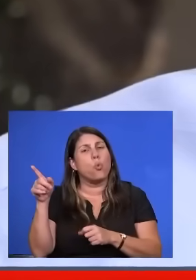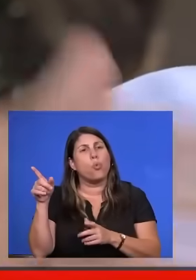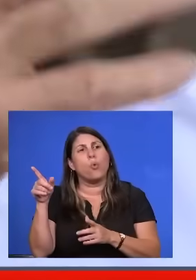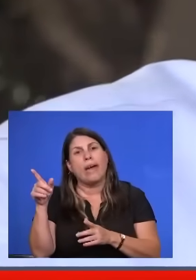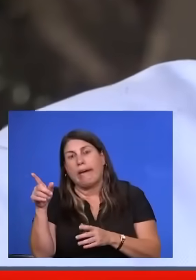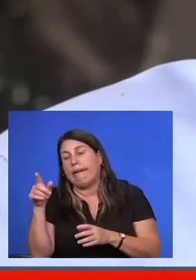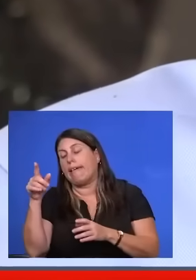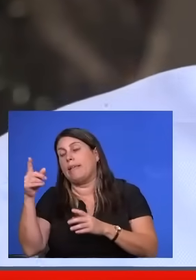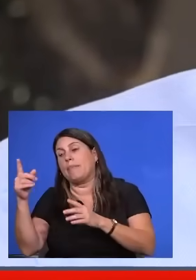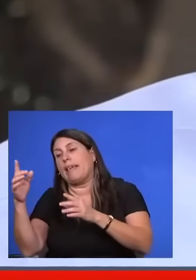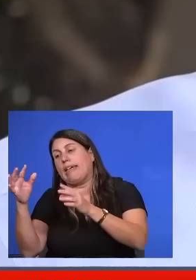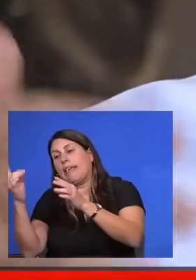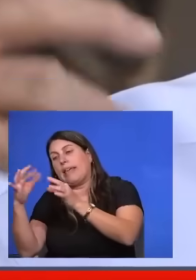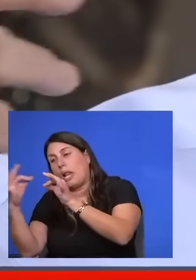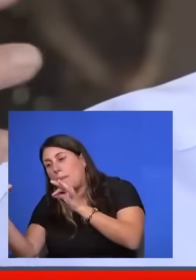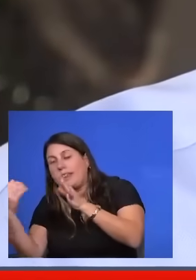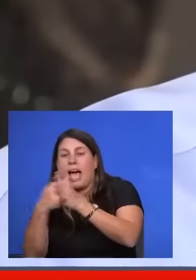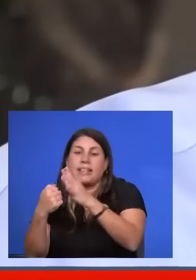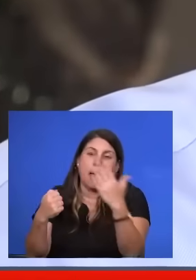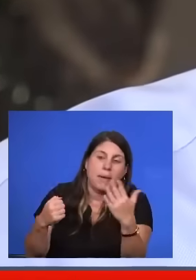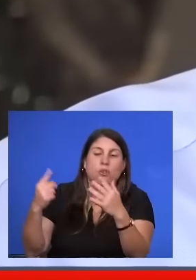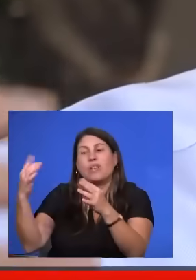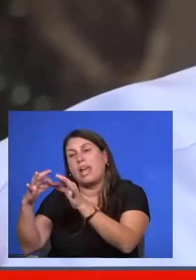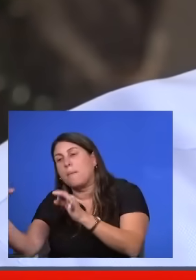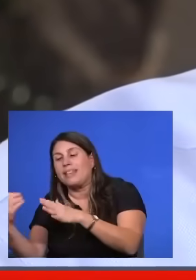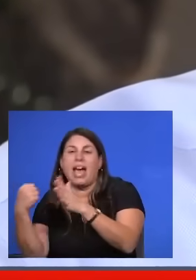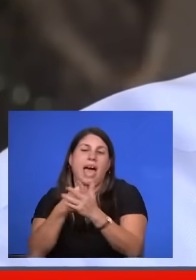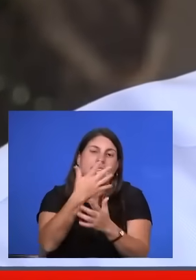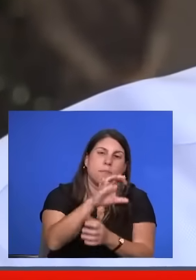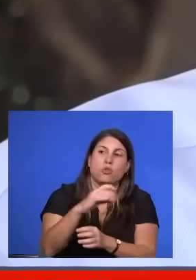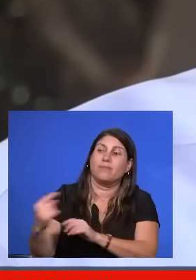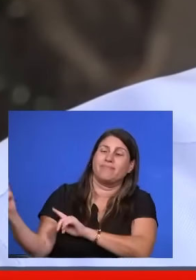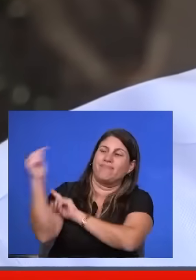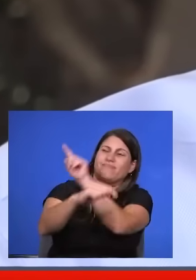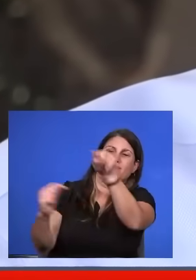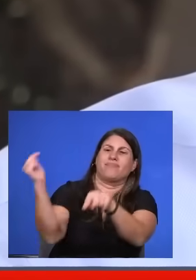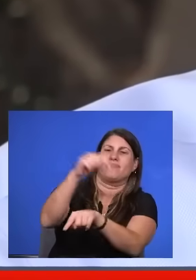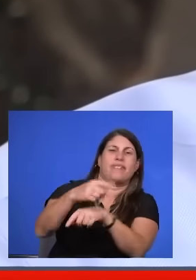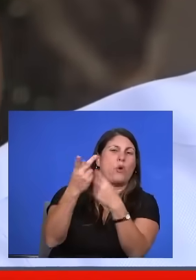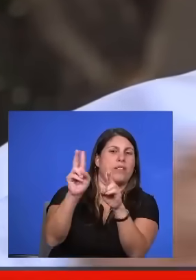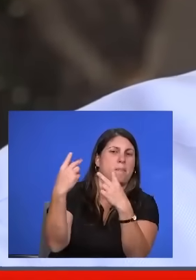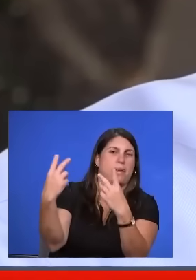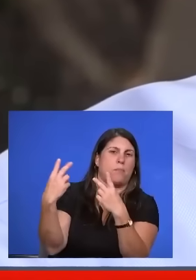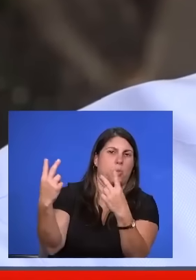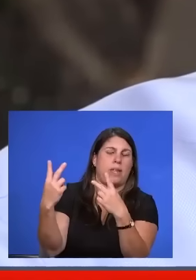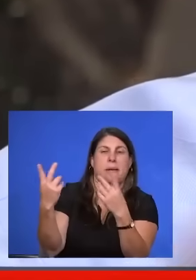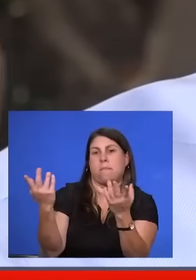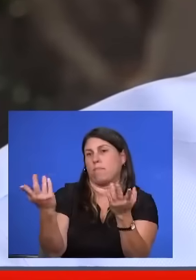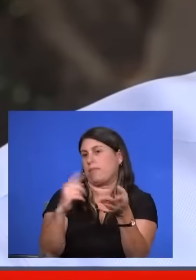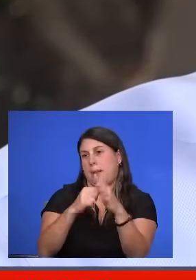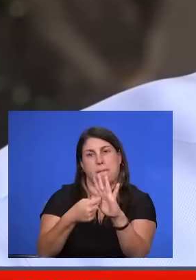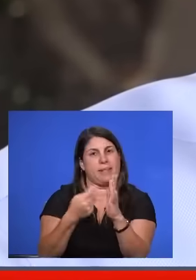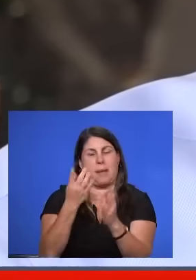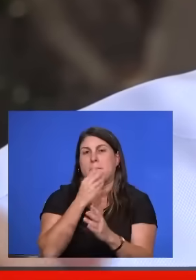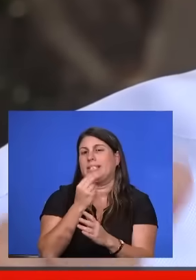נגיד לקילומטר עד 50. הוא יראה יותר מתח, יותר משמעותי לאיזושהי מטרה בישראל, ואז